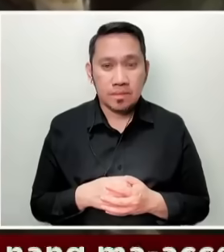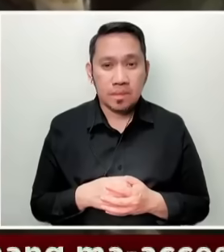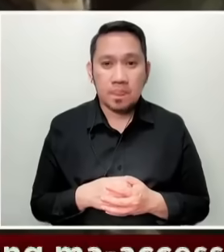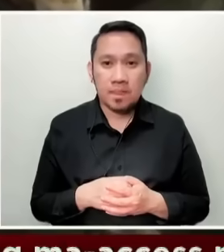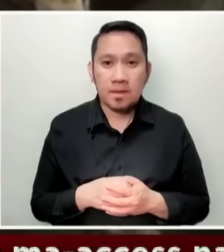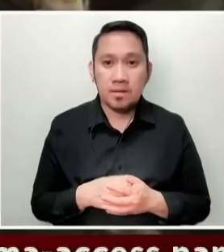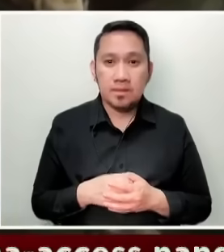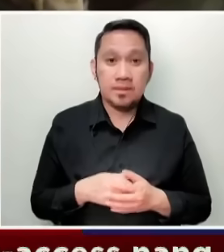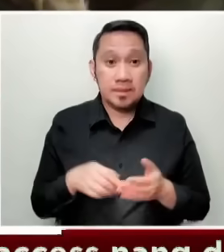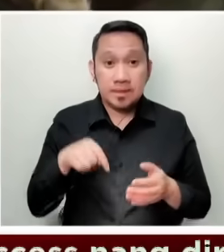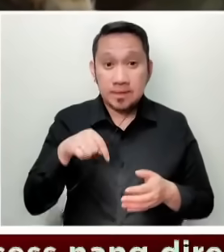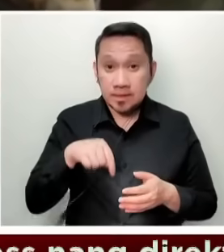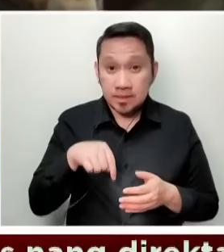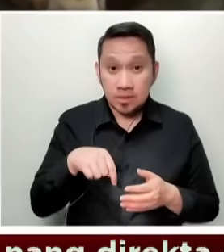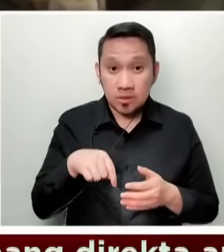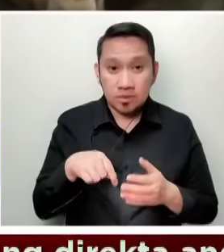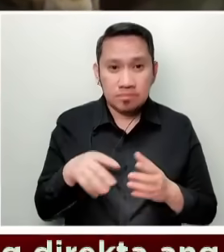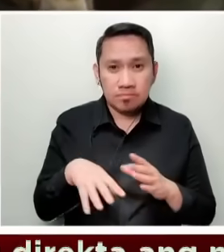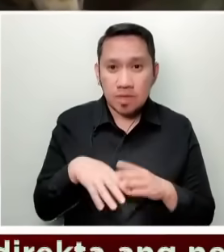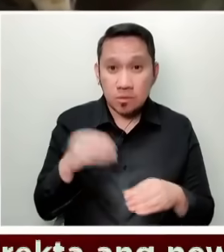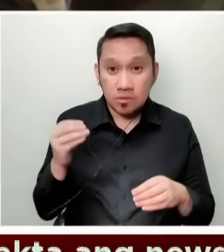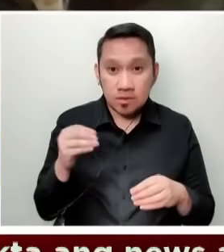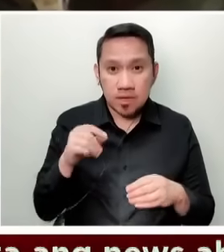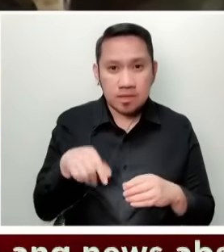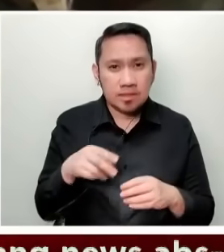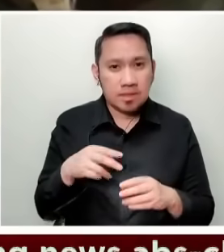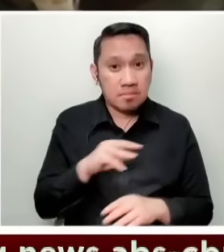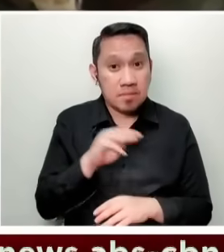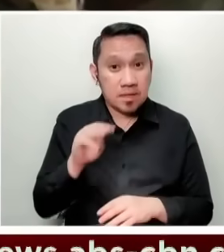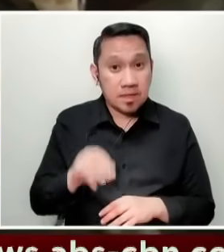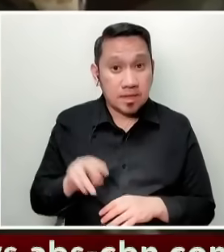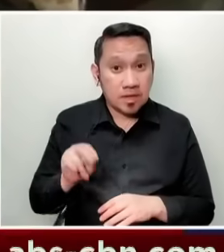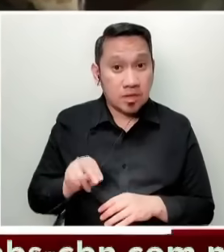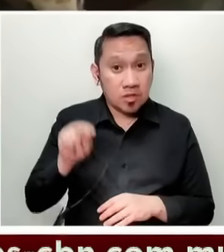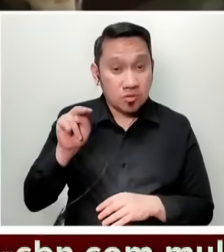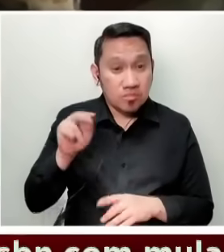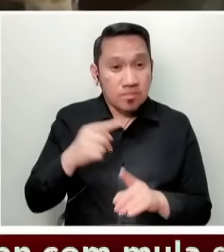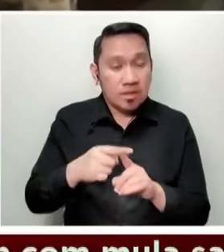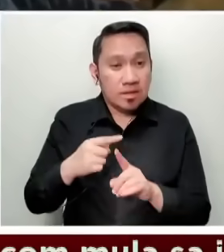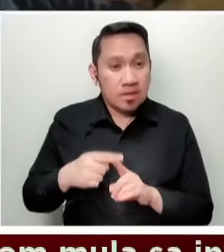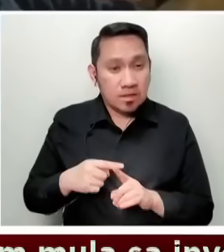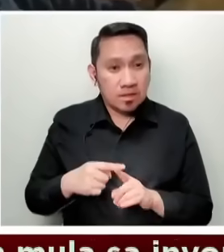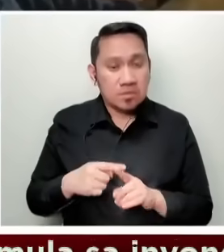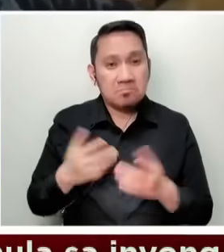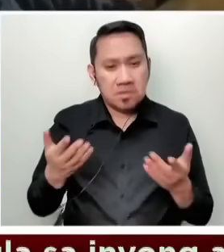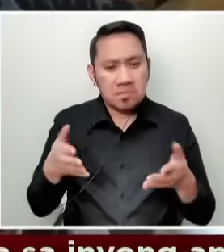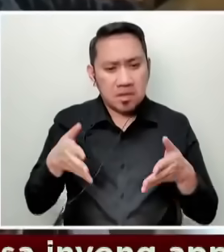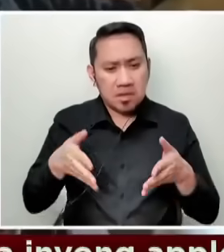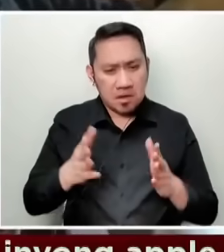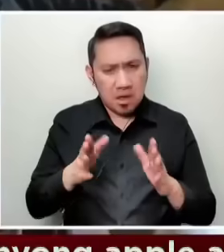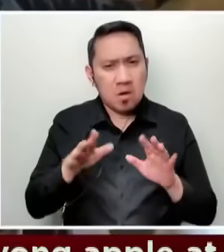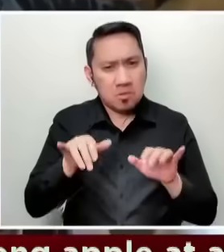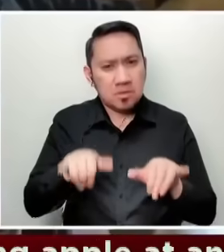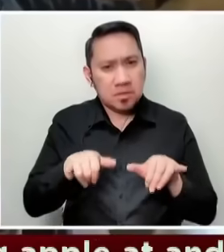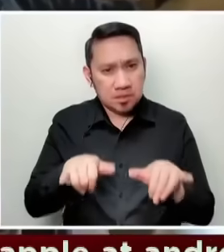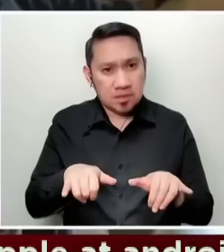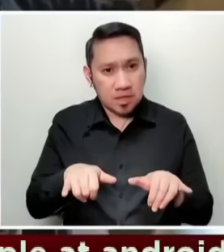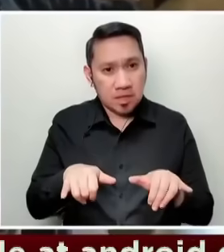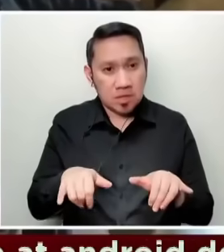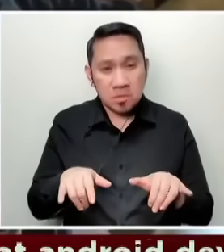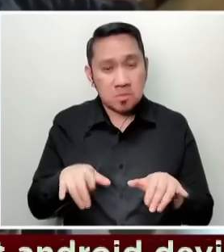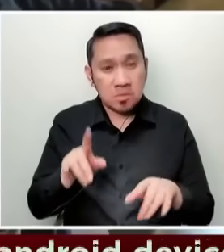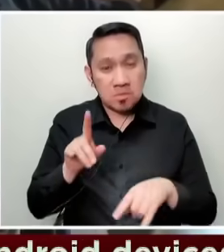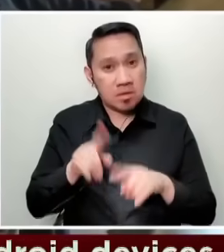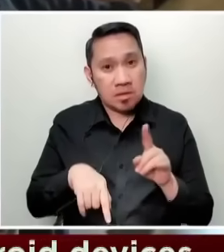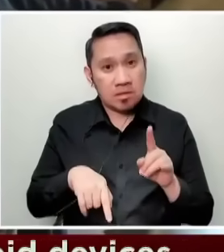Kabayan, no, dito sa labas ng Manila North Cemetery, katulad kagabi, ay hihahayaan naman na manatili dito yung mga hindi